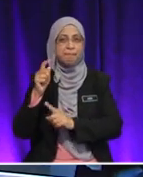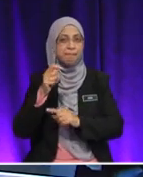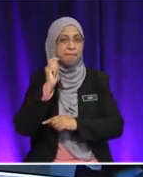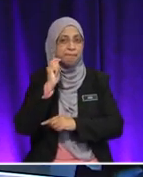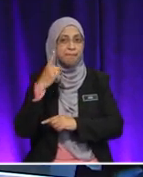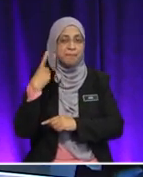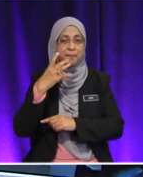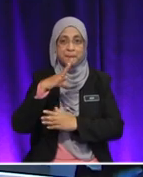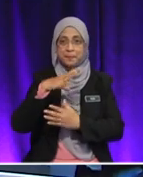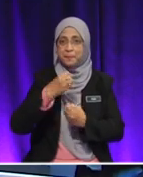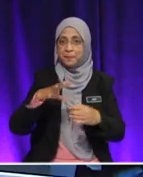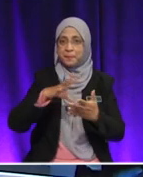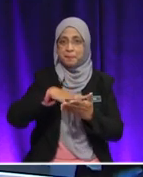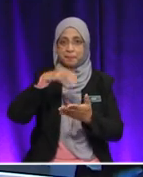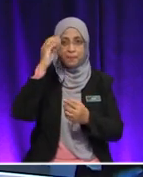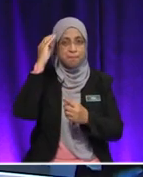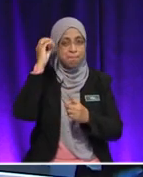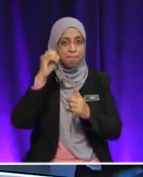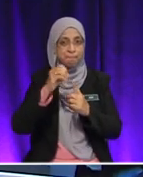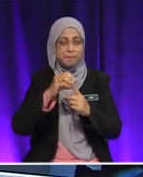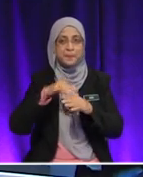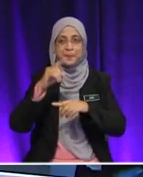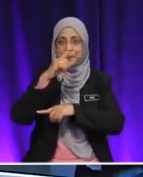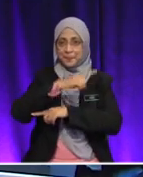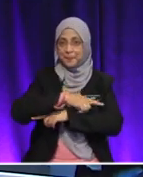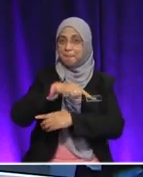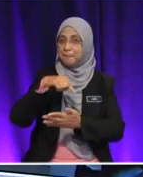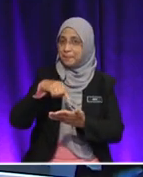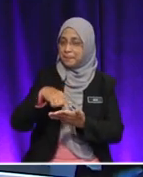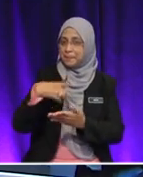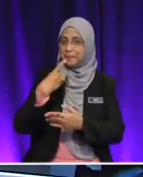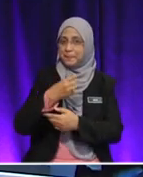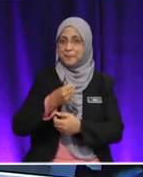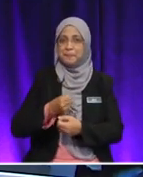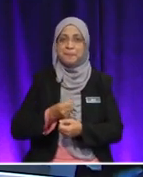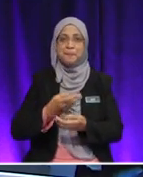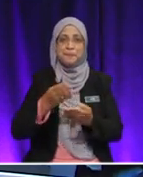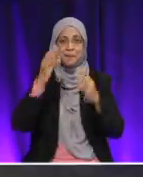tentang pembelajaran pada hari ini kita enak teruskan pembelajaran pada hari ini dan saya serahkan kepada